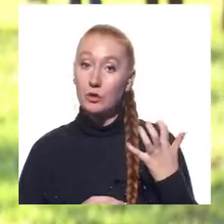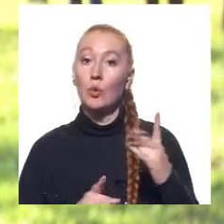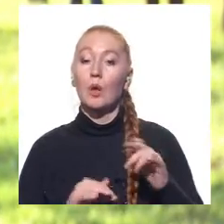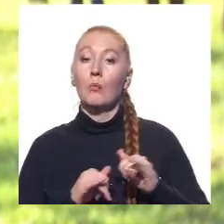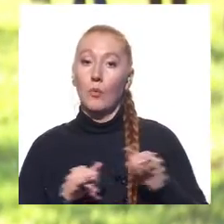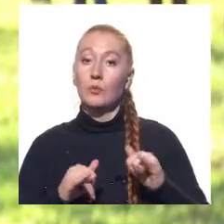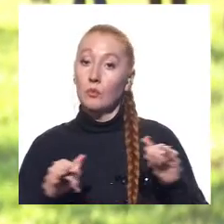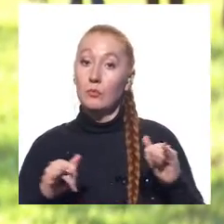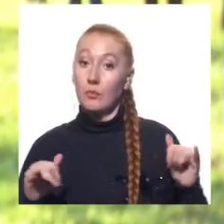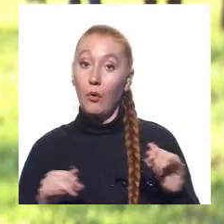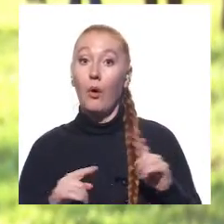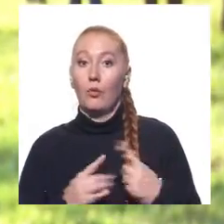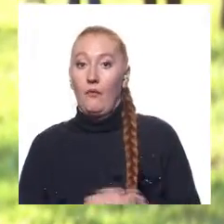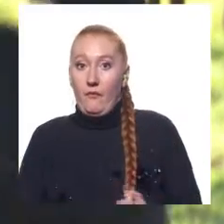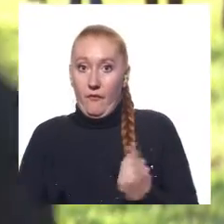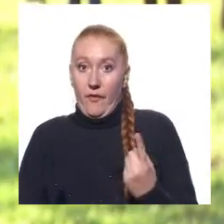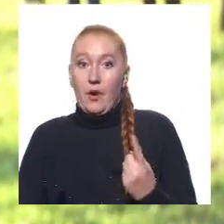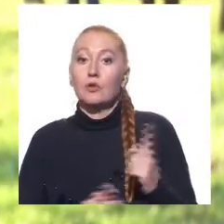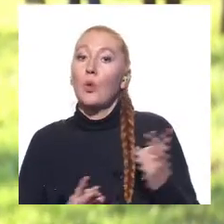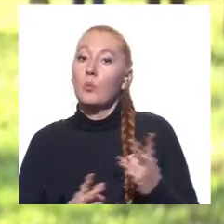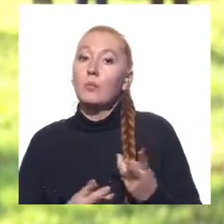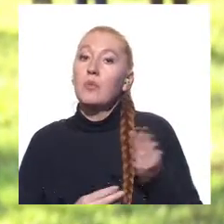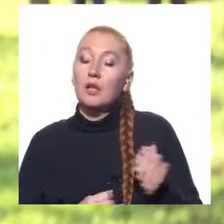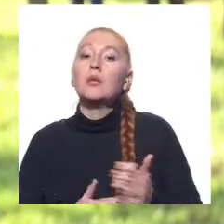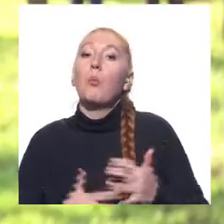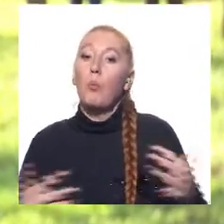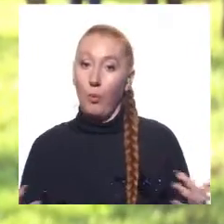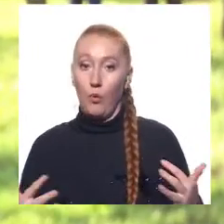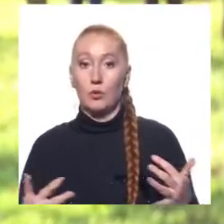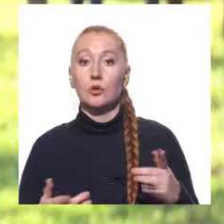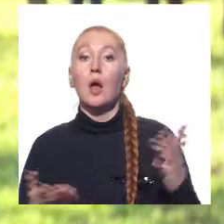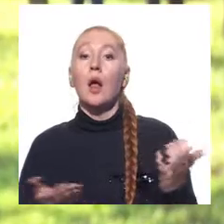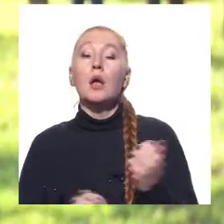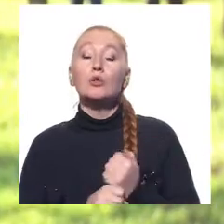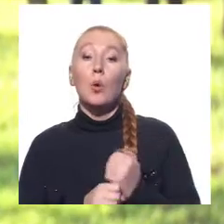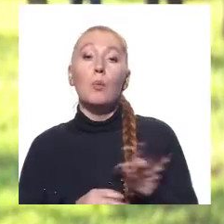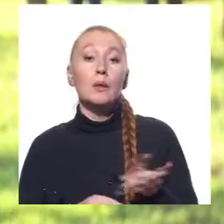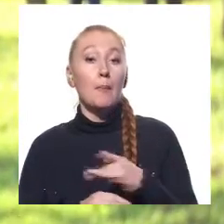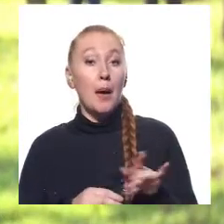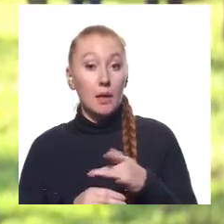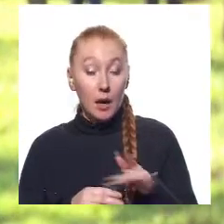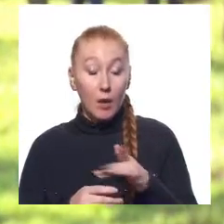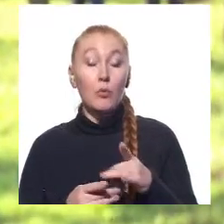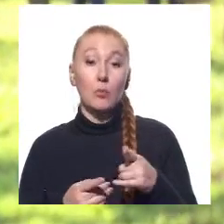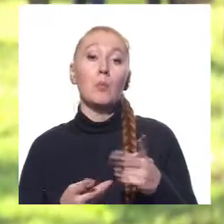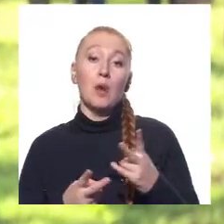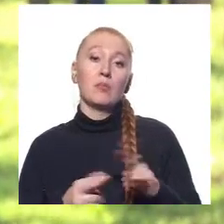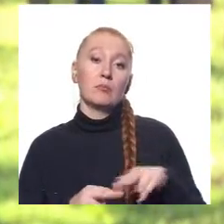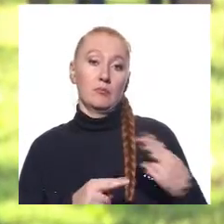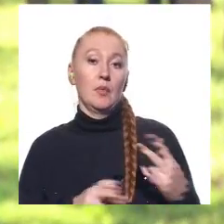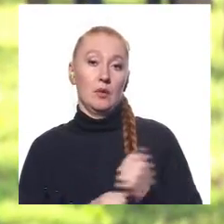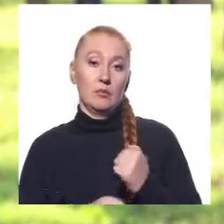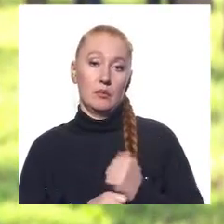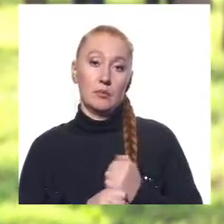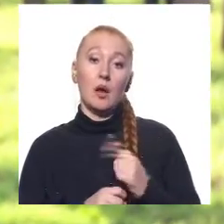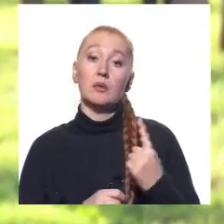більше і більше. Але виявилося, що потрібно було платити більше. Зробили перерахунок і ось тепер повинен відпрацьовувати. З